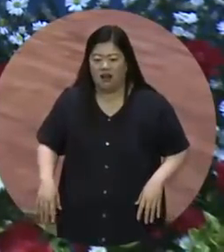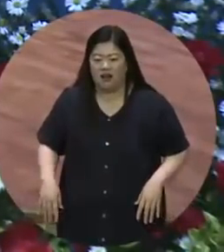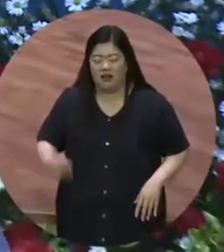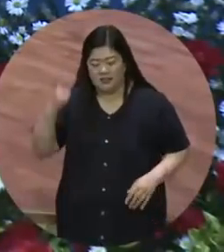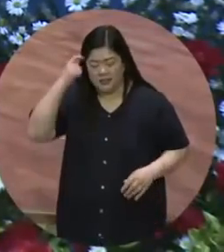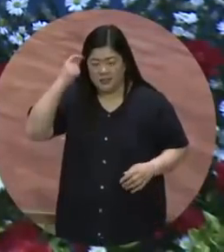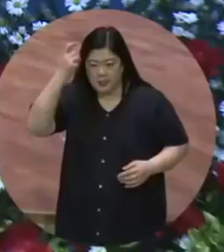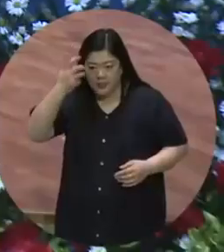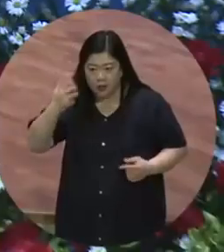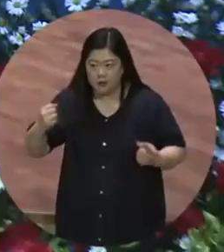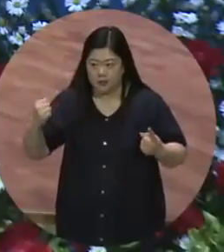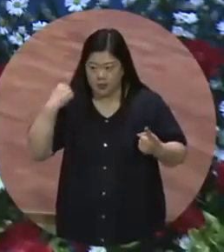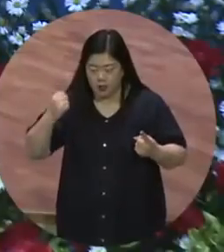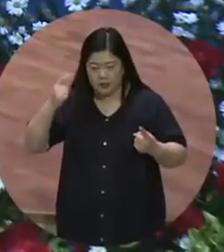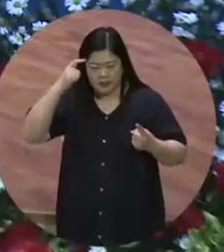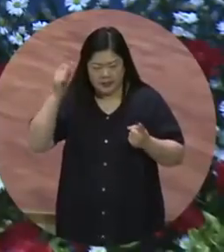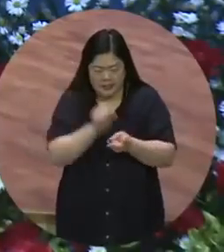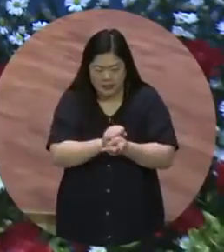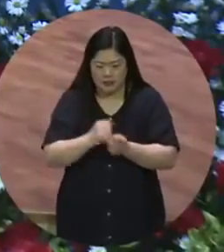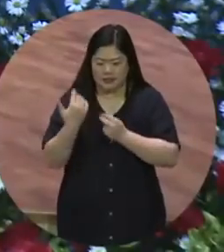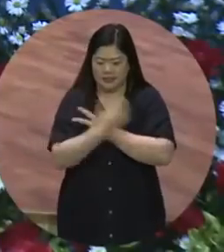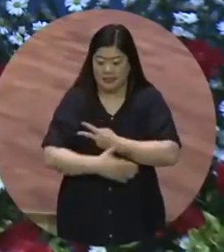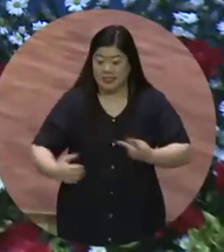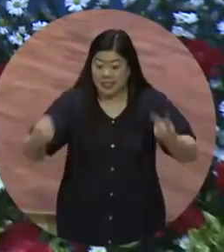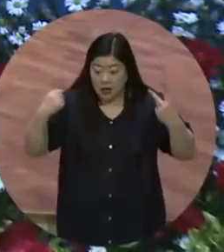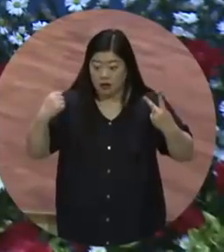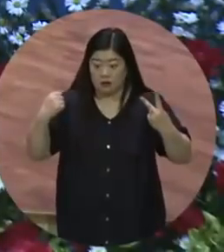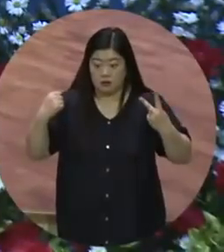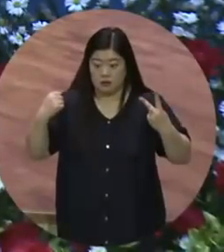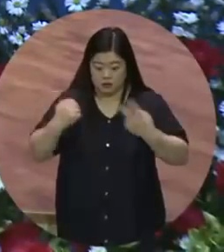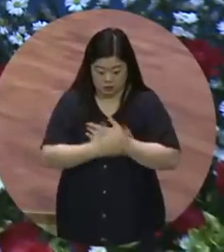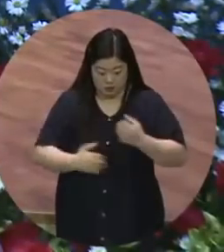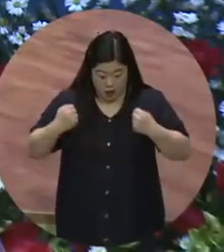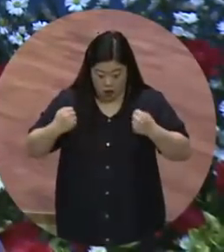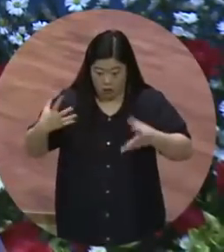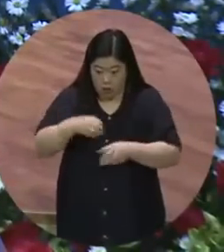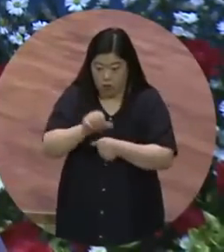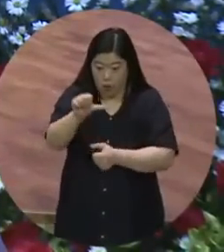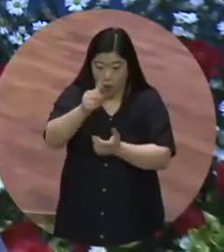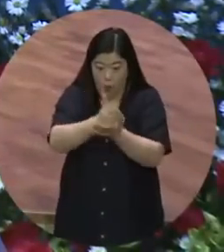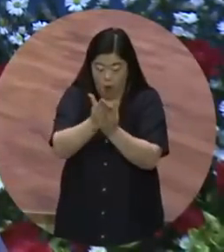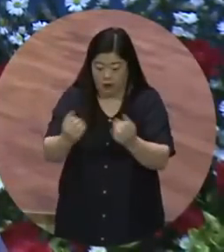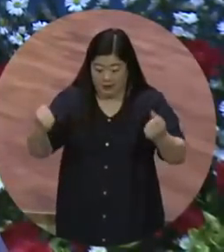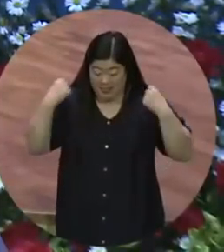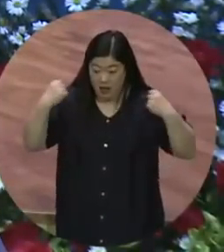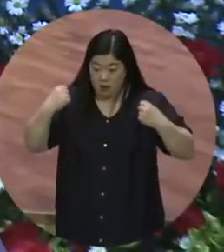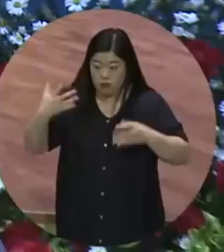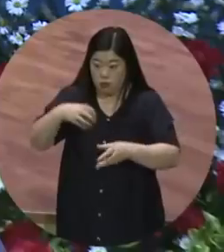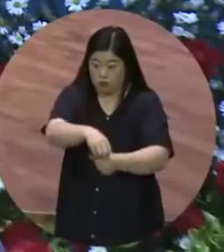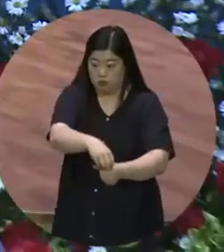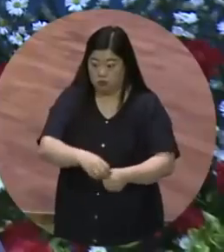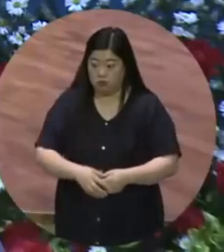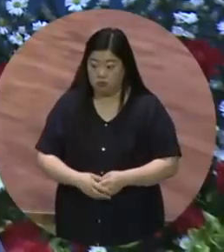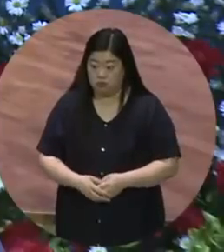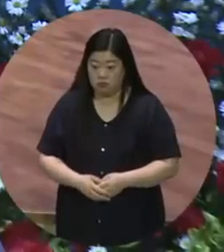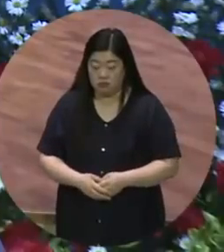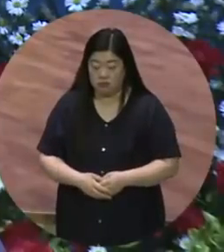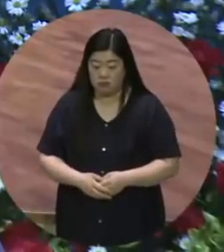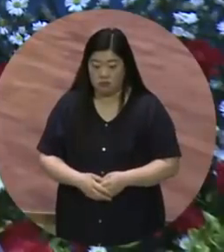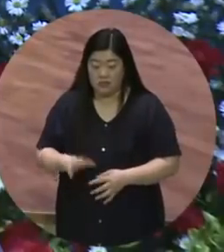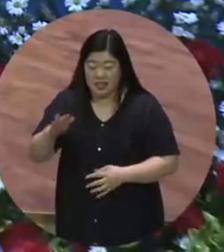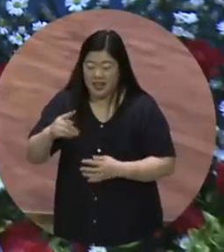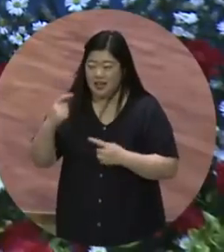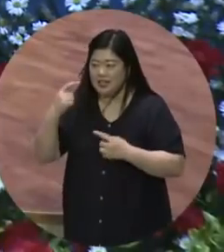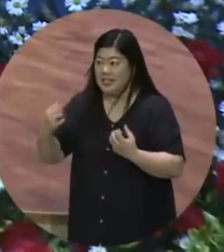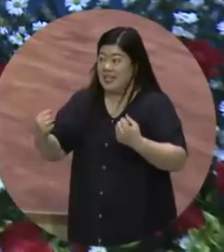영역, 지력, 체력, 경제력. 영역, 지력, 체력. 아멘. 영역은 체력, 영역이, 체력이 없이